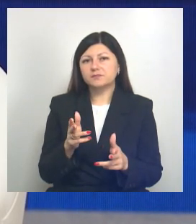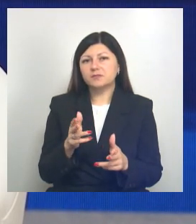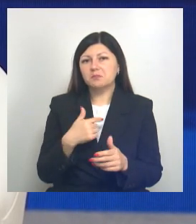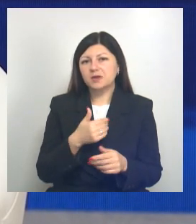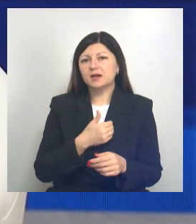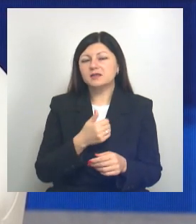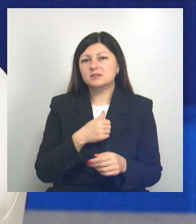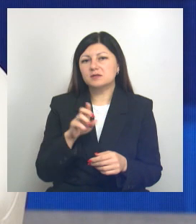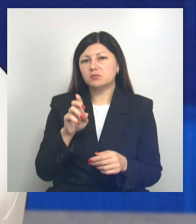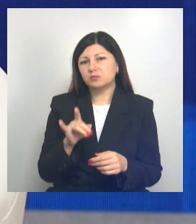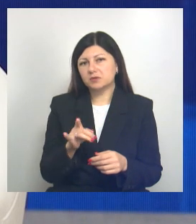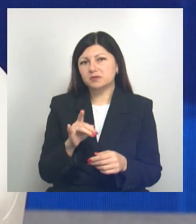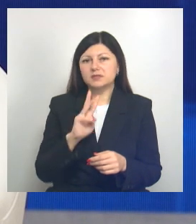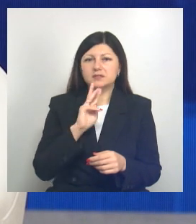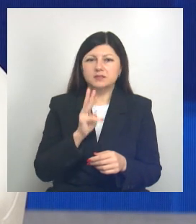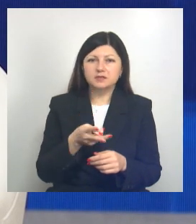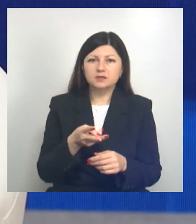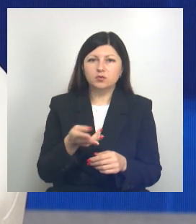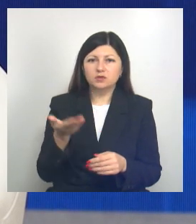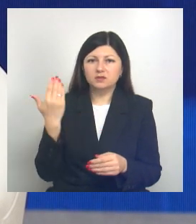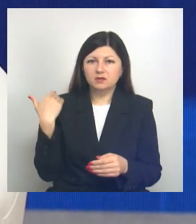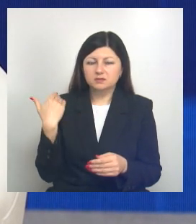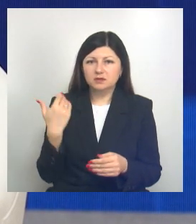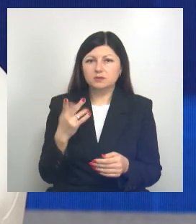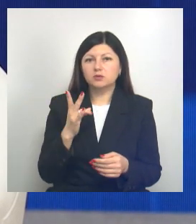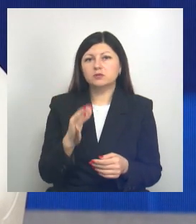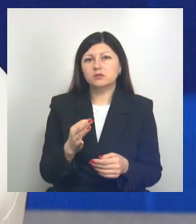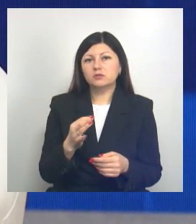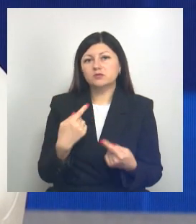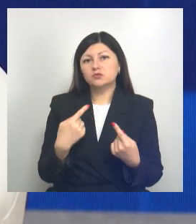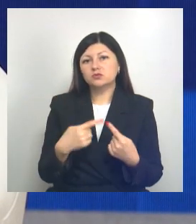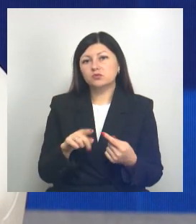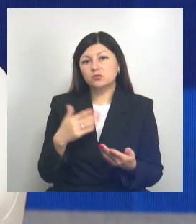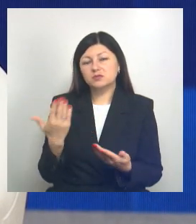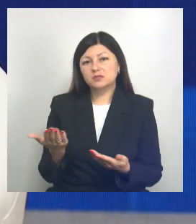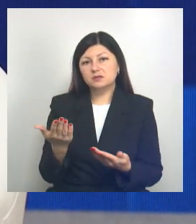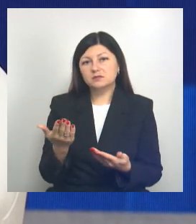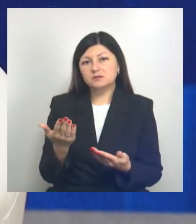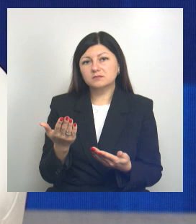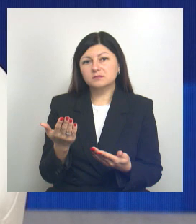мы хотели бы там, три года назад. Но, с другой стороны, тренд